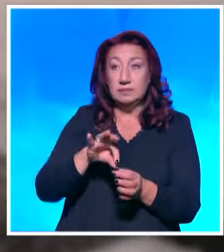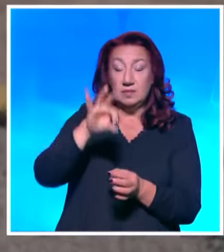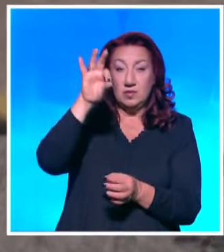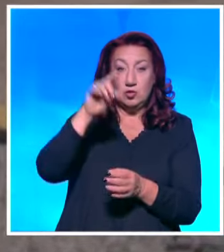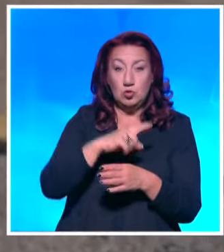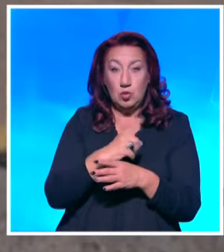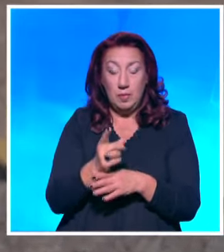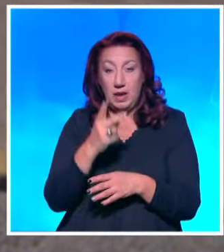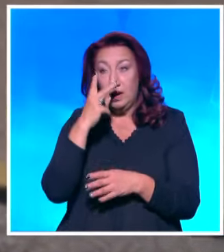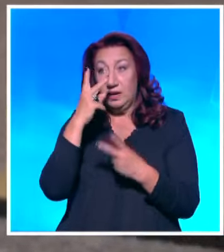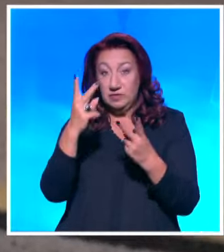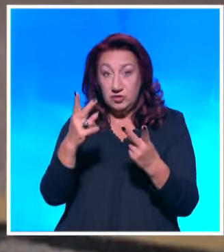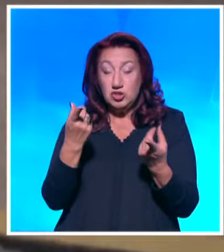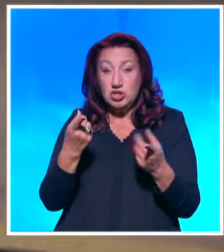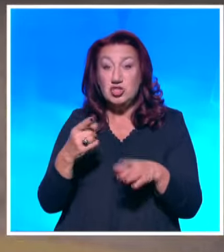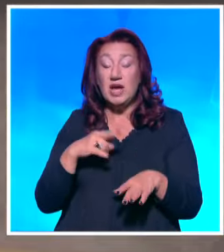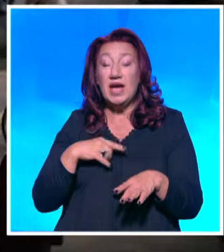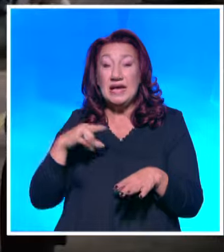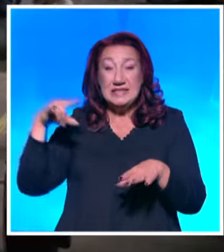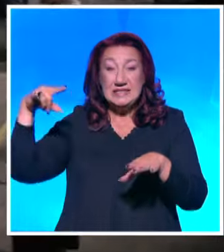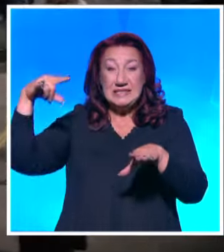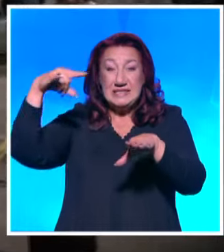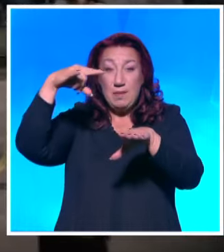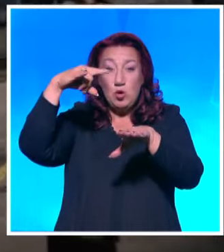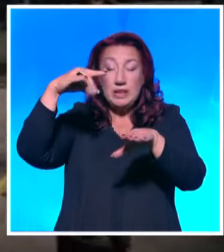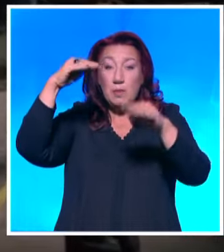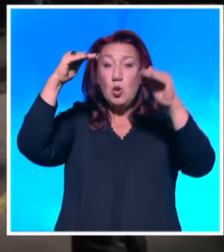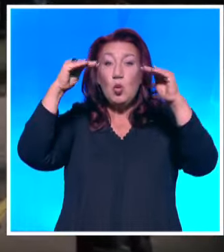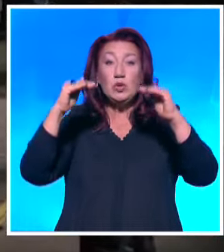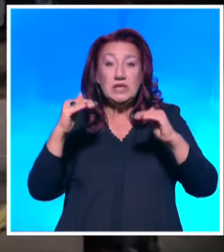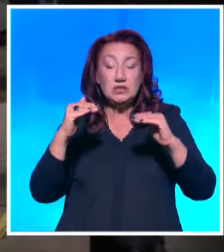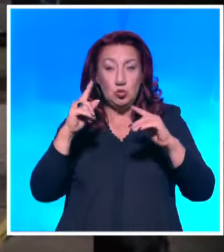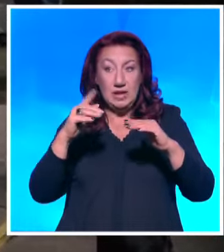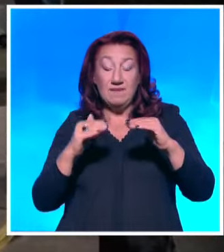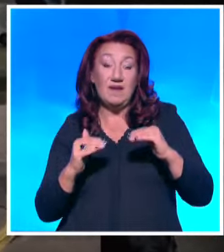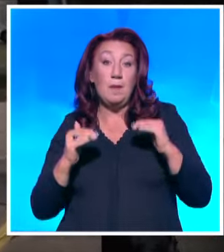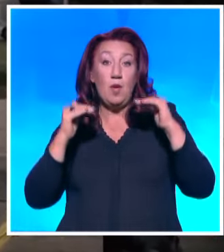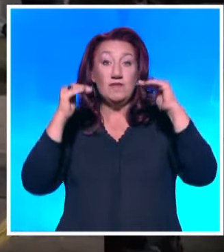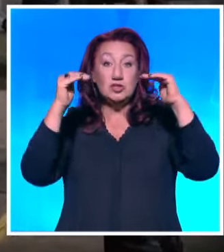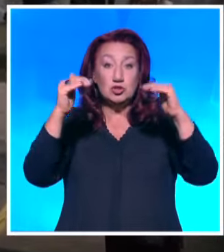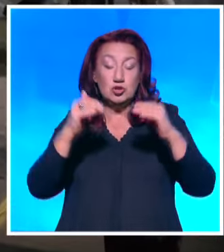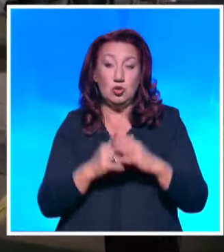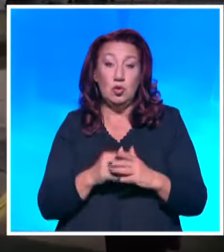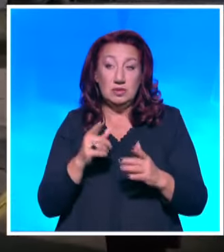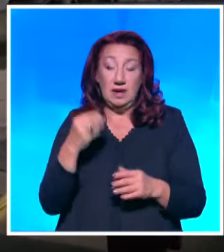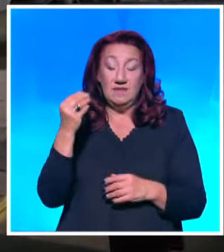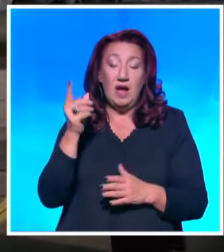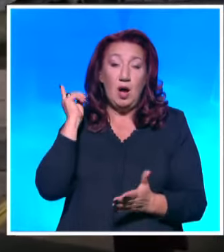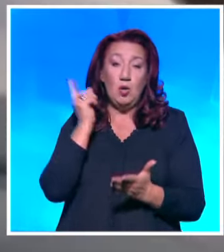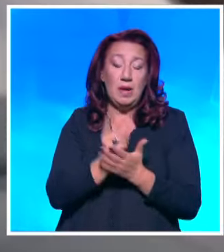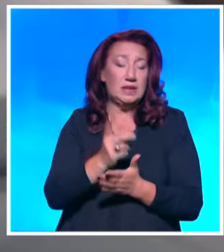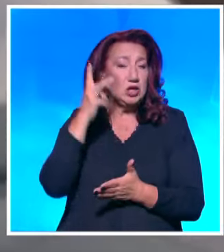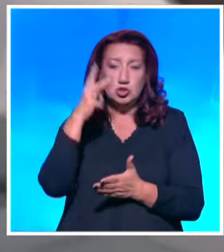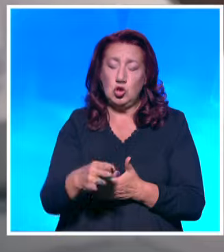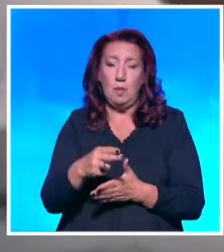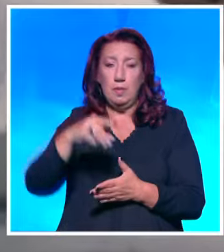района на летището, че височината, в която се изпълнява фигурата, не е достатъчна за успешното завършване. Би трябвало поне до команда да се прекрати изпълнението на